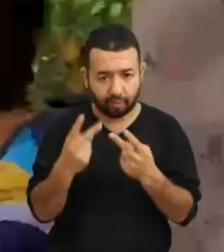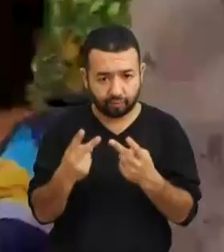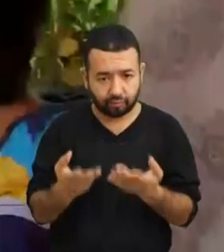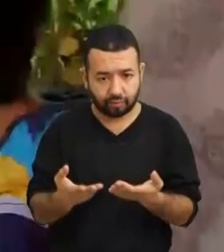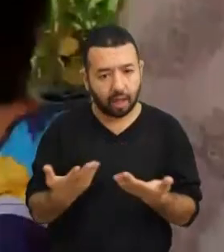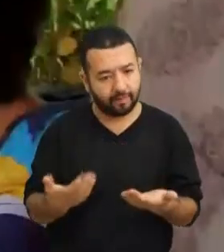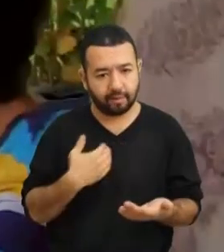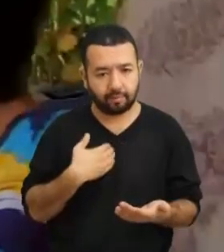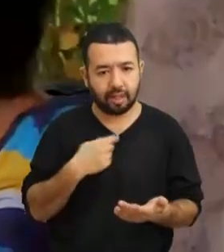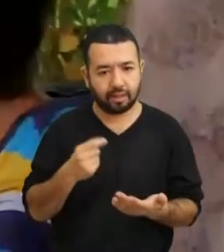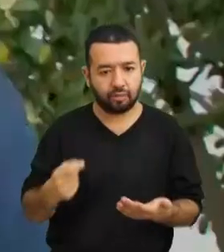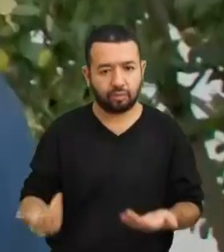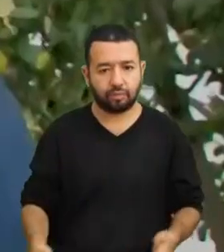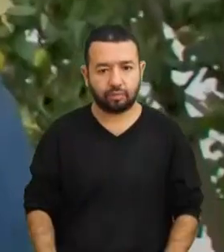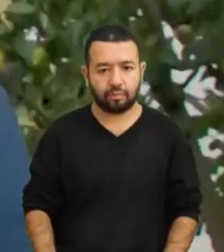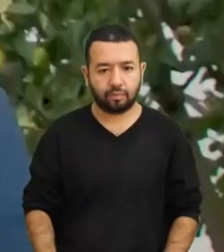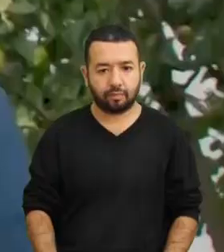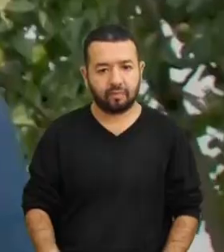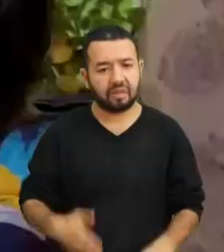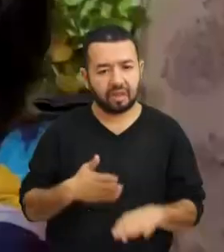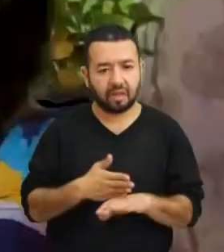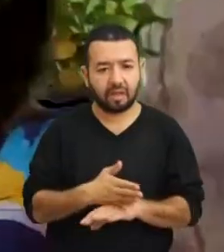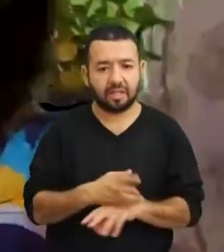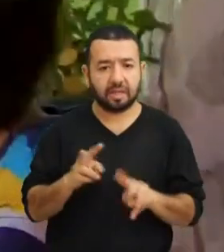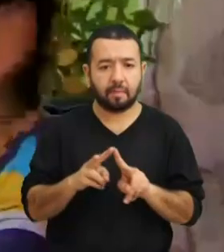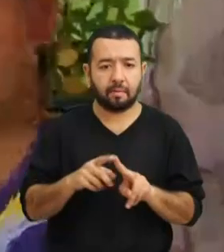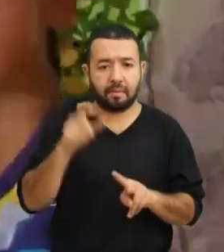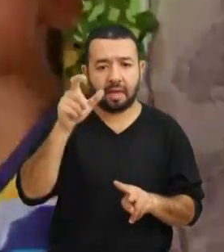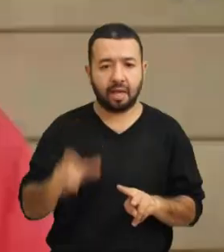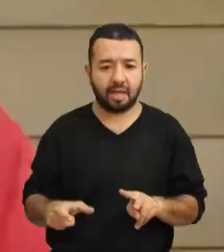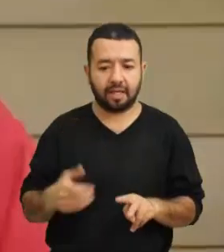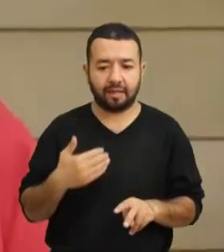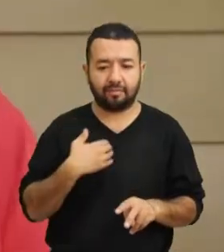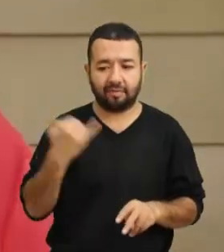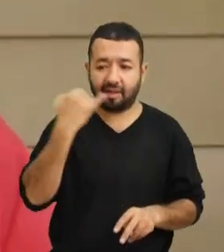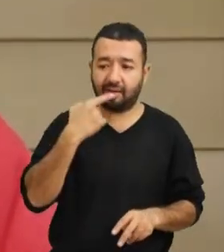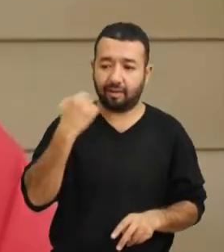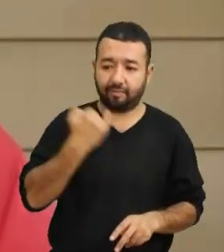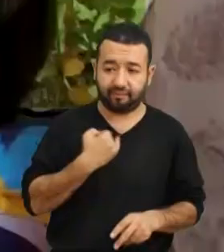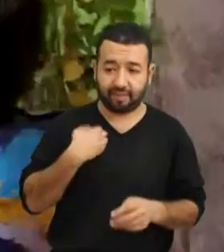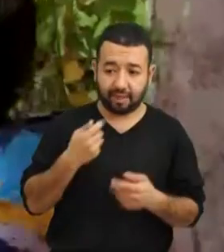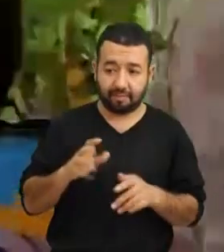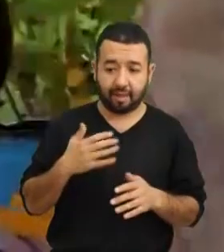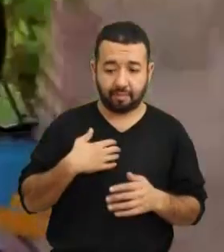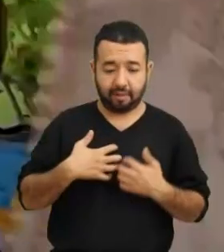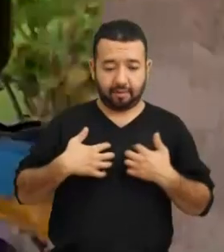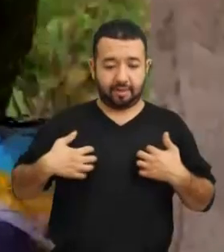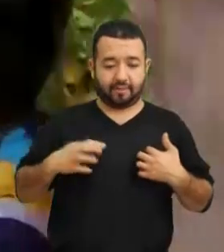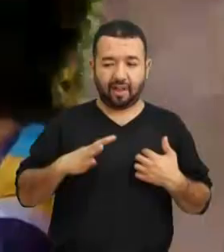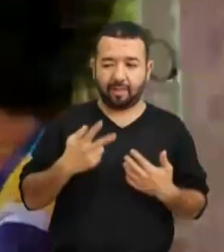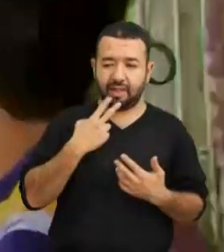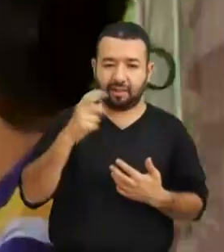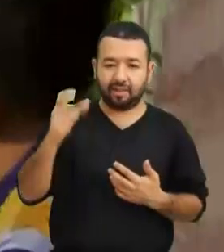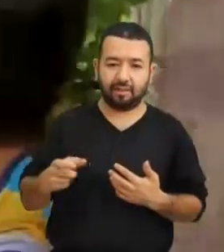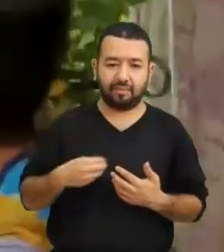yazıyorsun? Evet efendim, ben yazayım. Gerçi Meryem karizma hiç çizmese daha çok böbürleneceğim ama